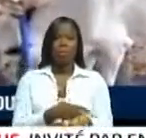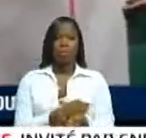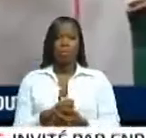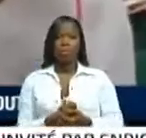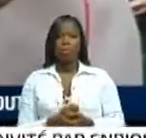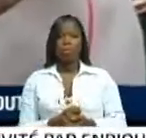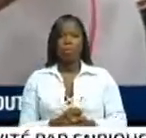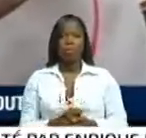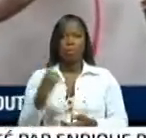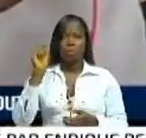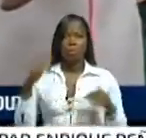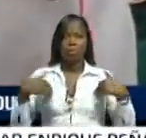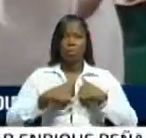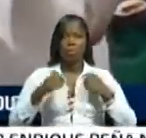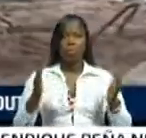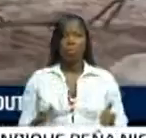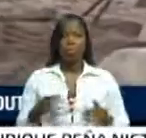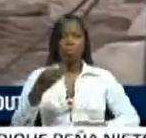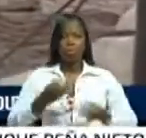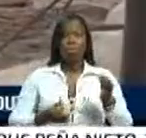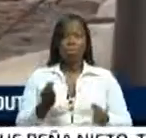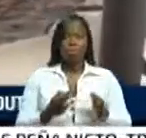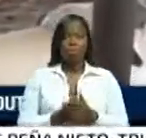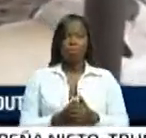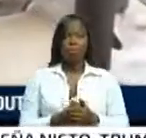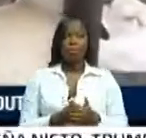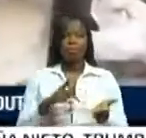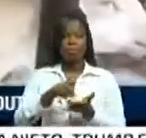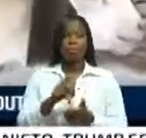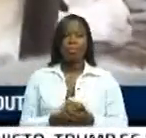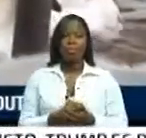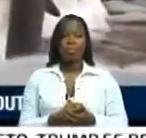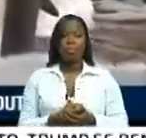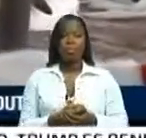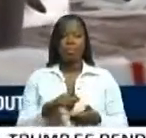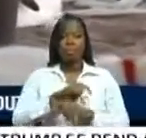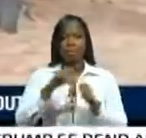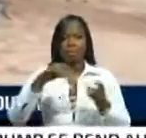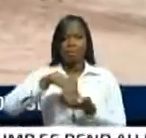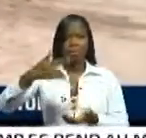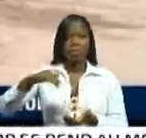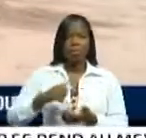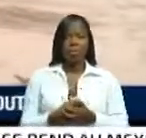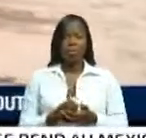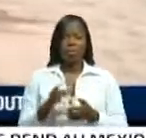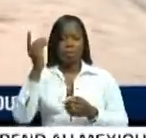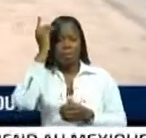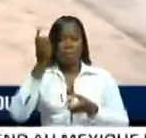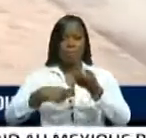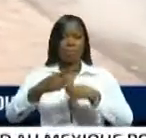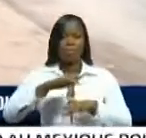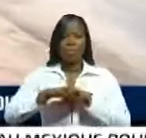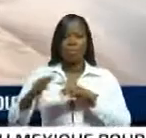invoquées par ces éleveurs justifier le prix jugé trop cher des moutons d'autres qui viennent hors de dakar pointent du doigt les taxes